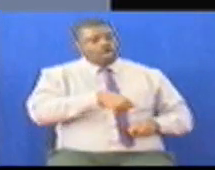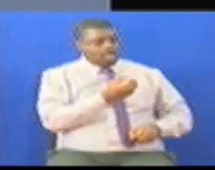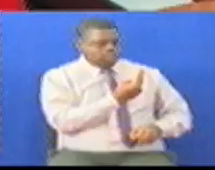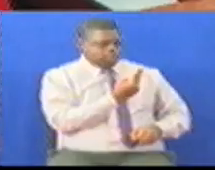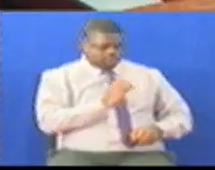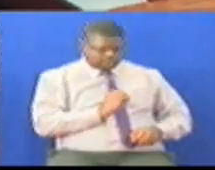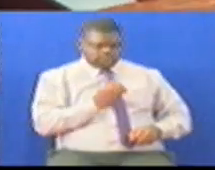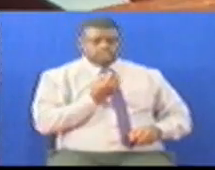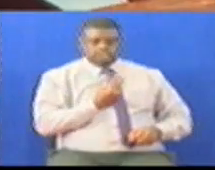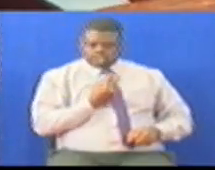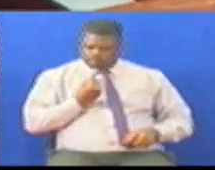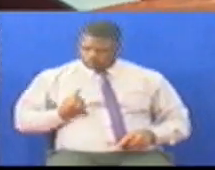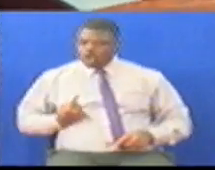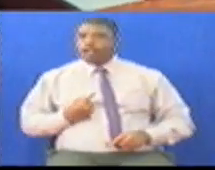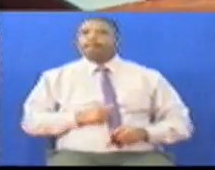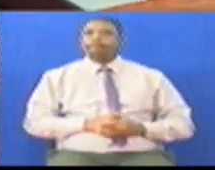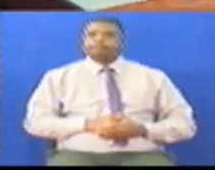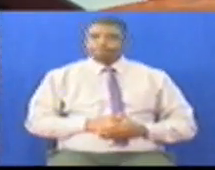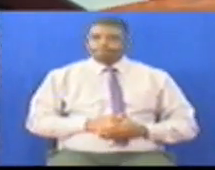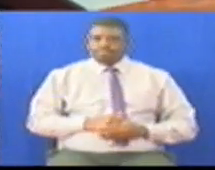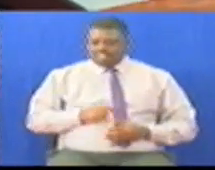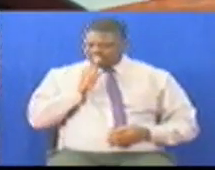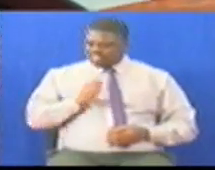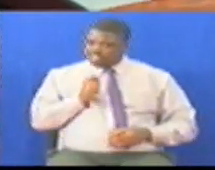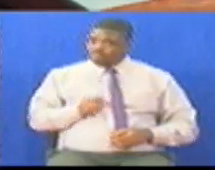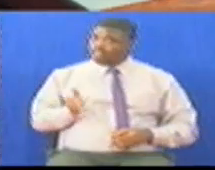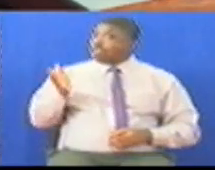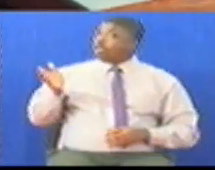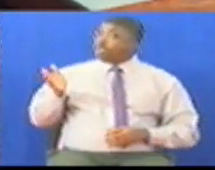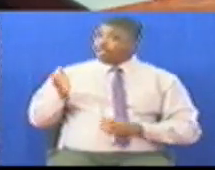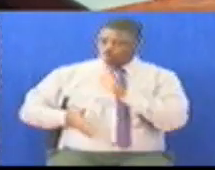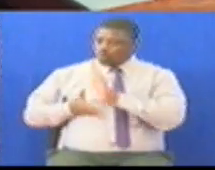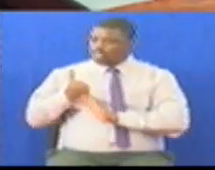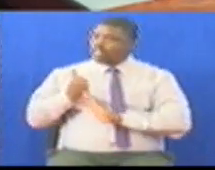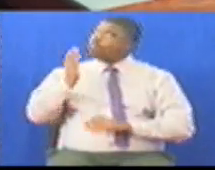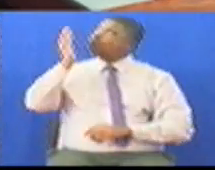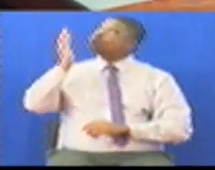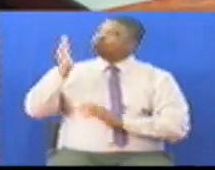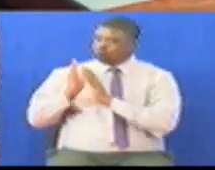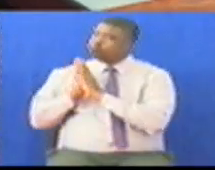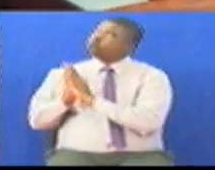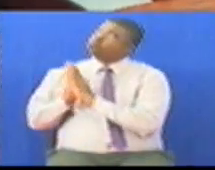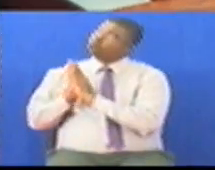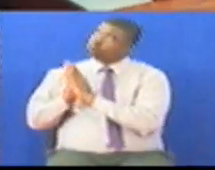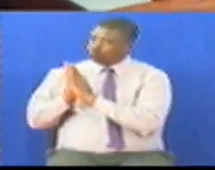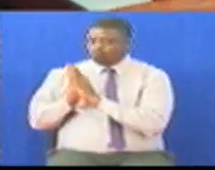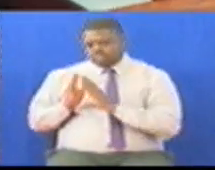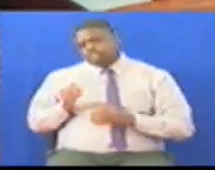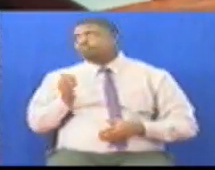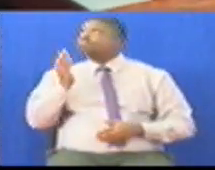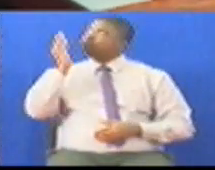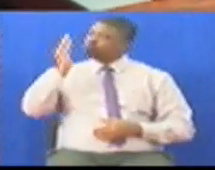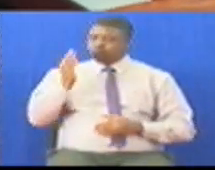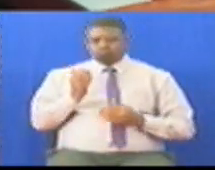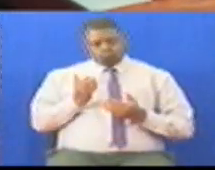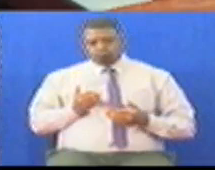2020-2021. Mheshimiwa Speaker, awali ya yote namshukuru Mwenyezi Mungu kwa kuendelea